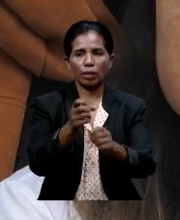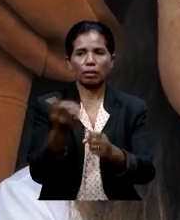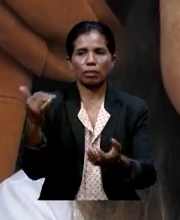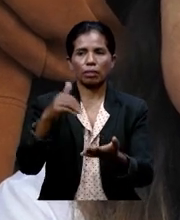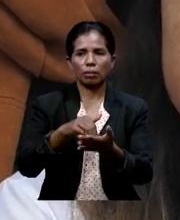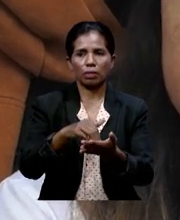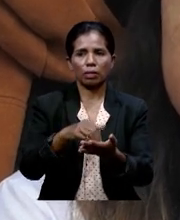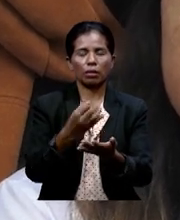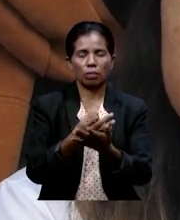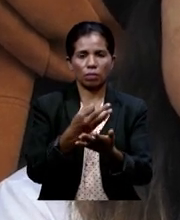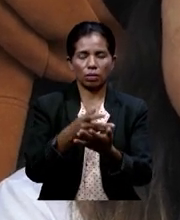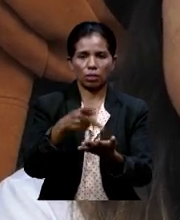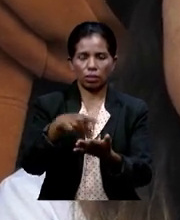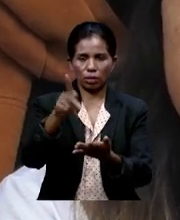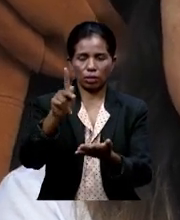salari.